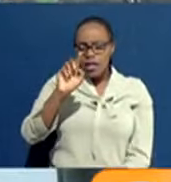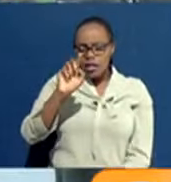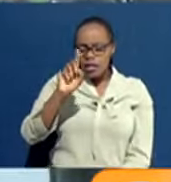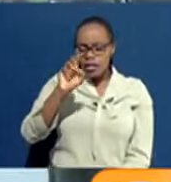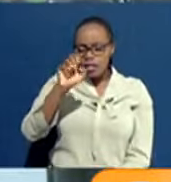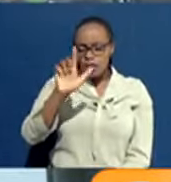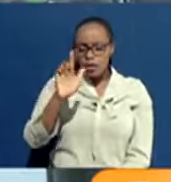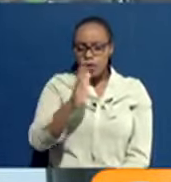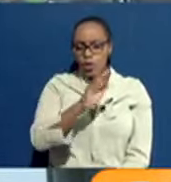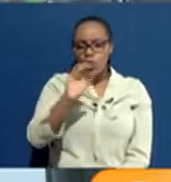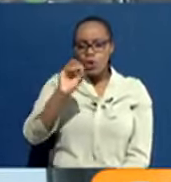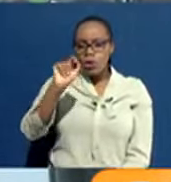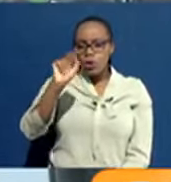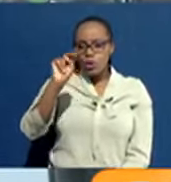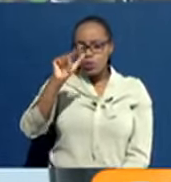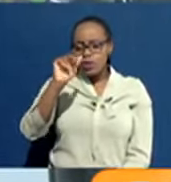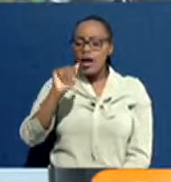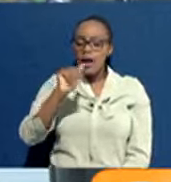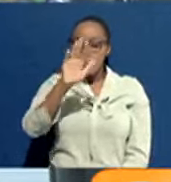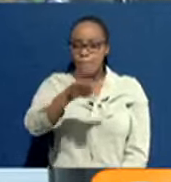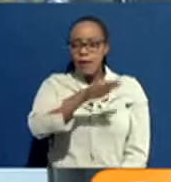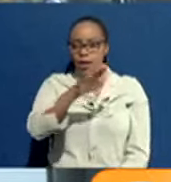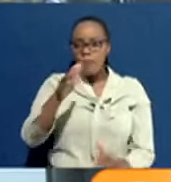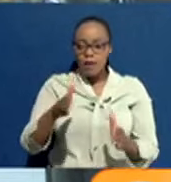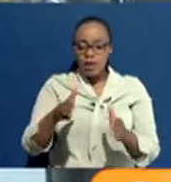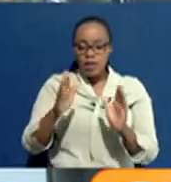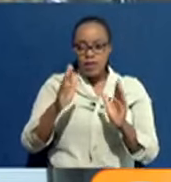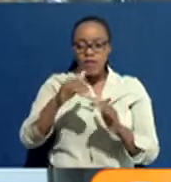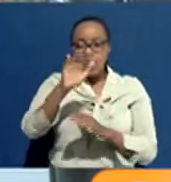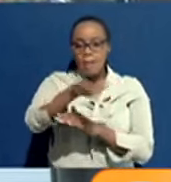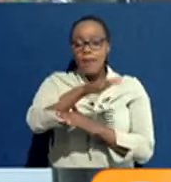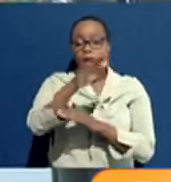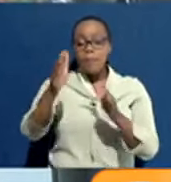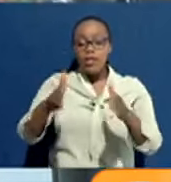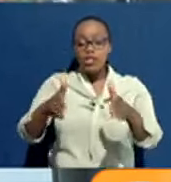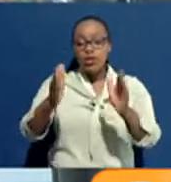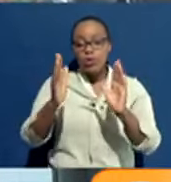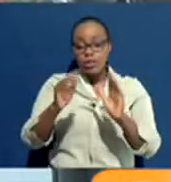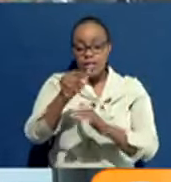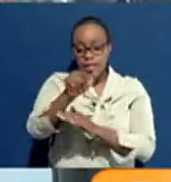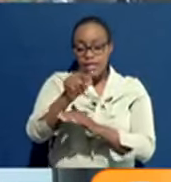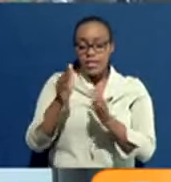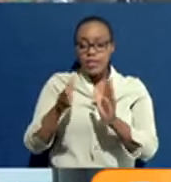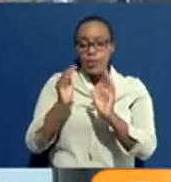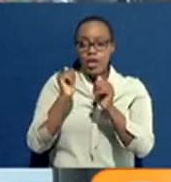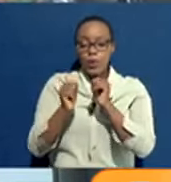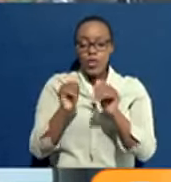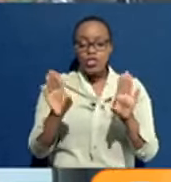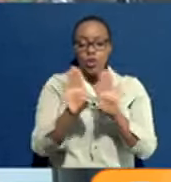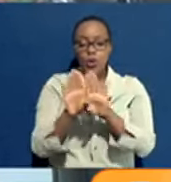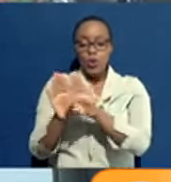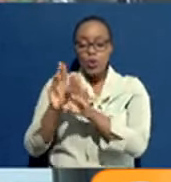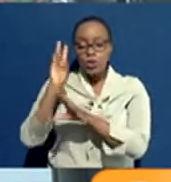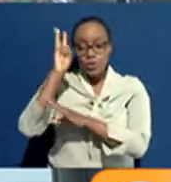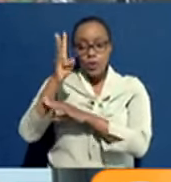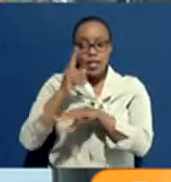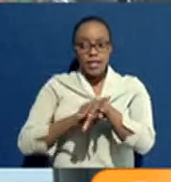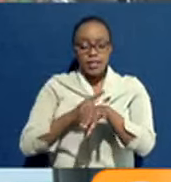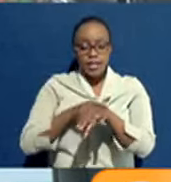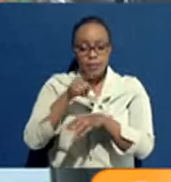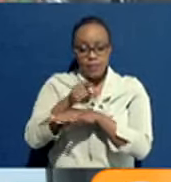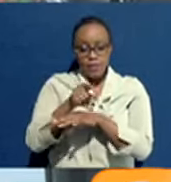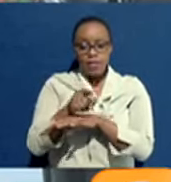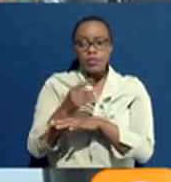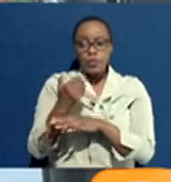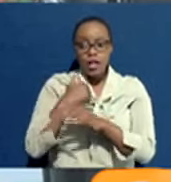pia barabara ya kuelekea Parliament ambapo tunaita Parliament Road, hilo ndio barabara ambazo zitafungwa kwa hii wakati ya shughuli